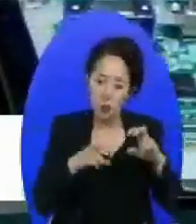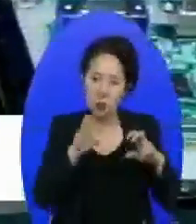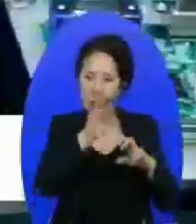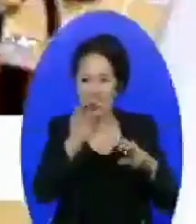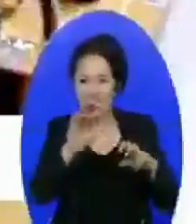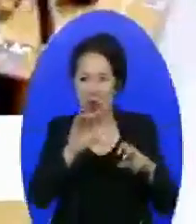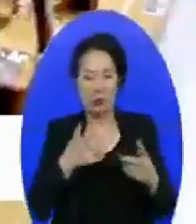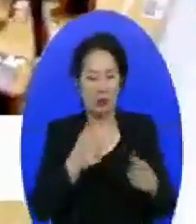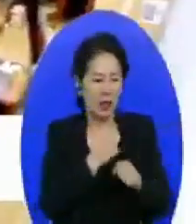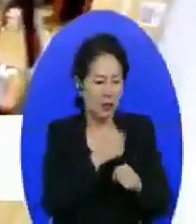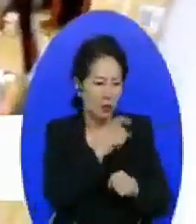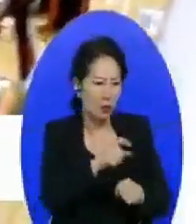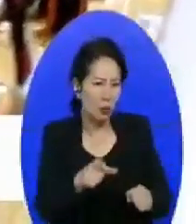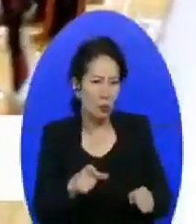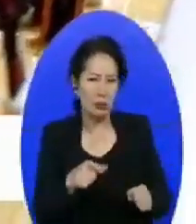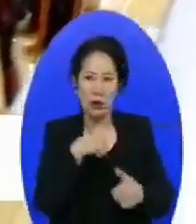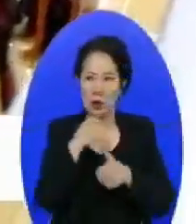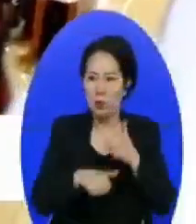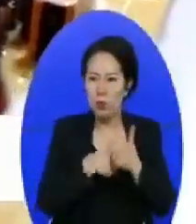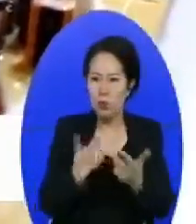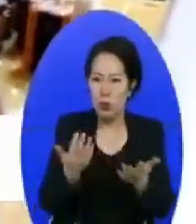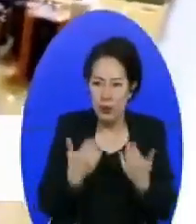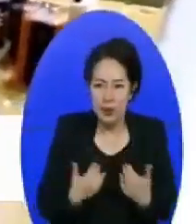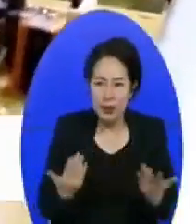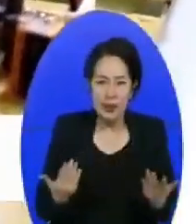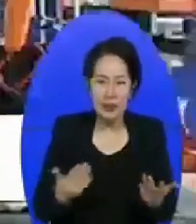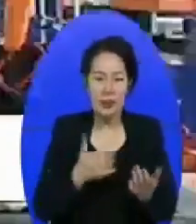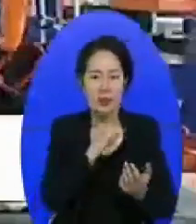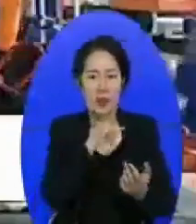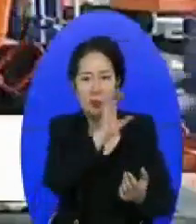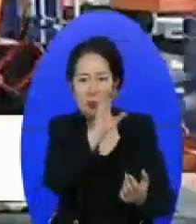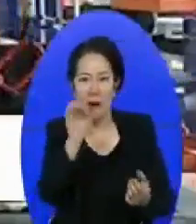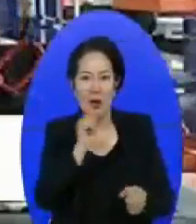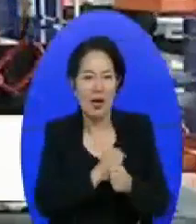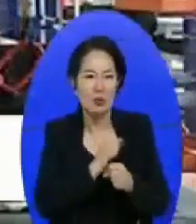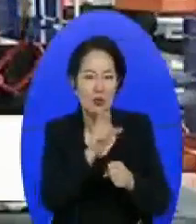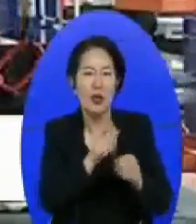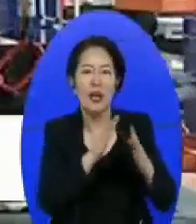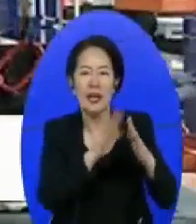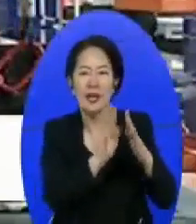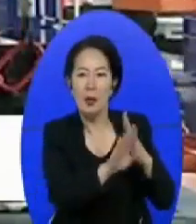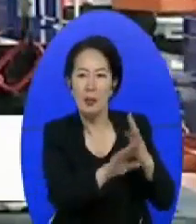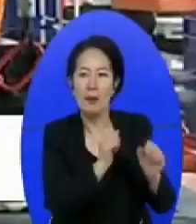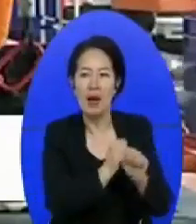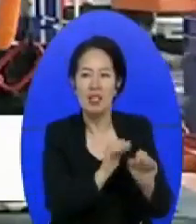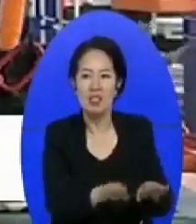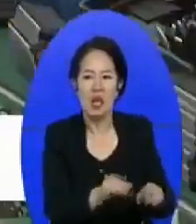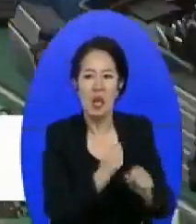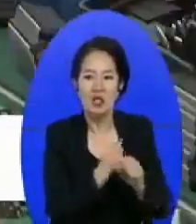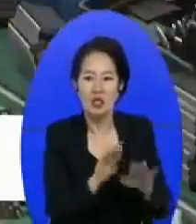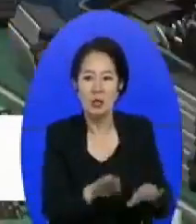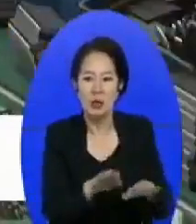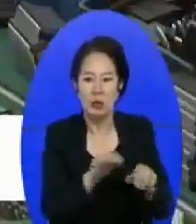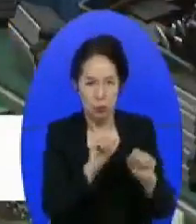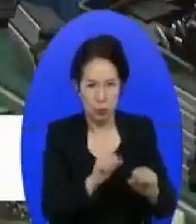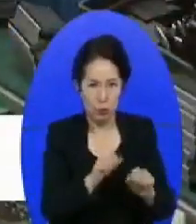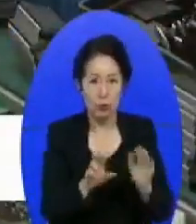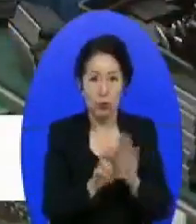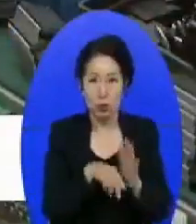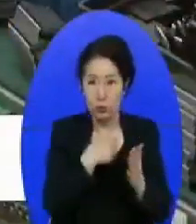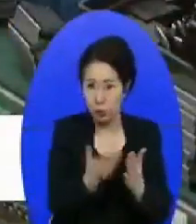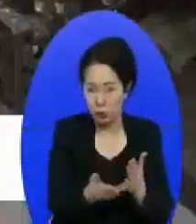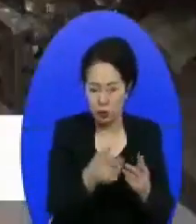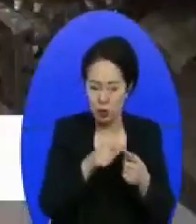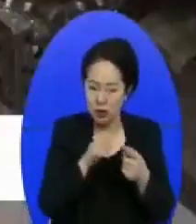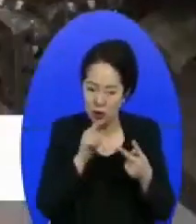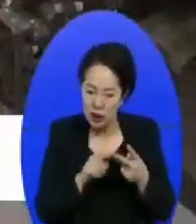компани аж ахуй нэгжүүдийн ажилчид бүрэн бүрэлдэхүүнээрээ цуглараагүй, зарим байгууллагууд ажилчдаа гэрээсээ ажиллаа хийх нөхцөл боломжоор хангаж байна. За